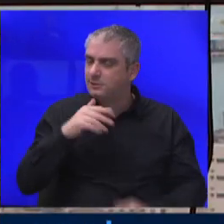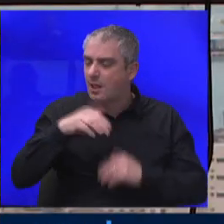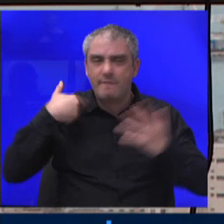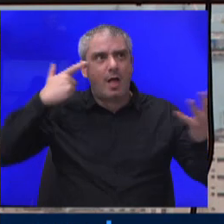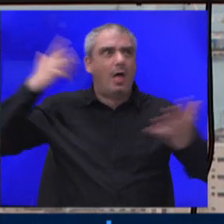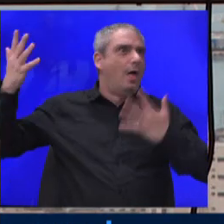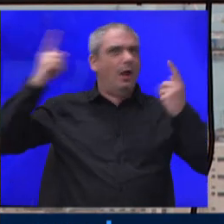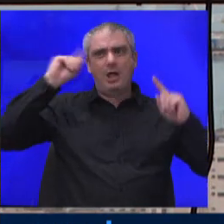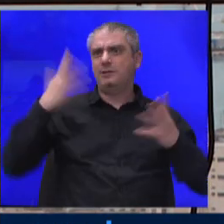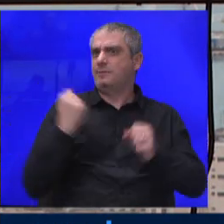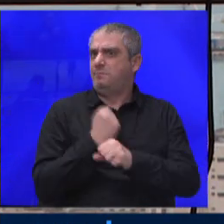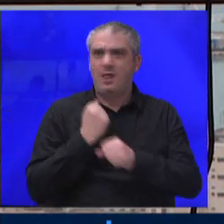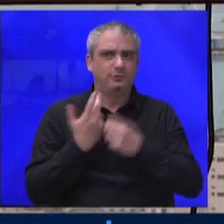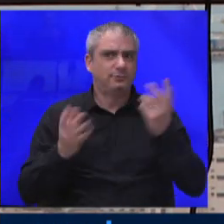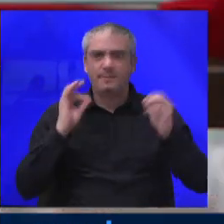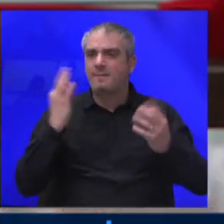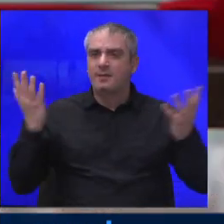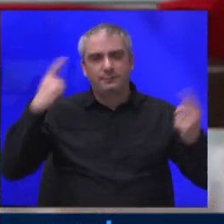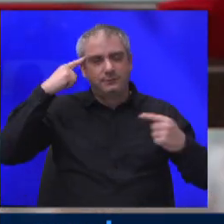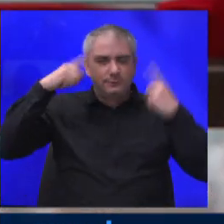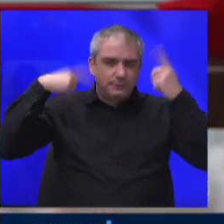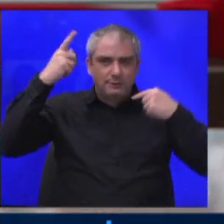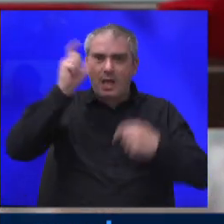לעשות. באמת ש...